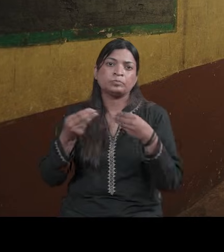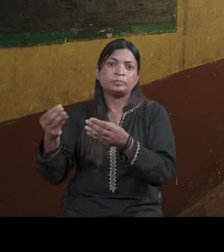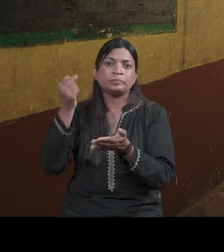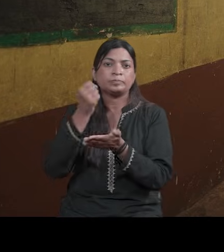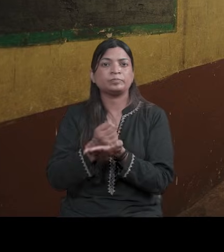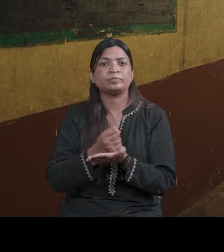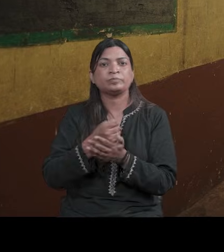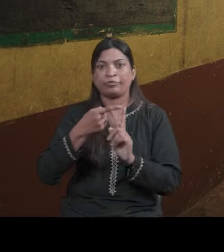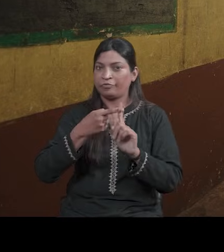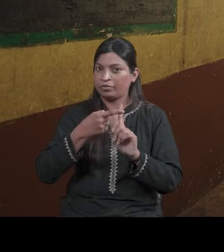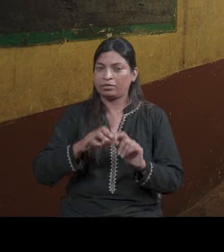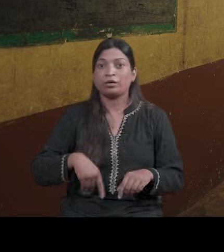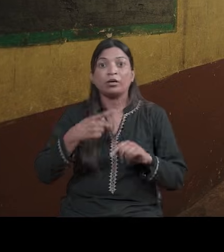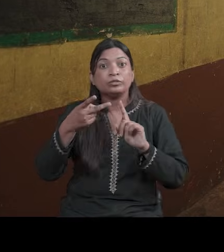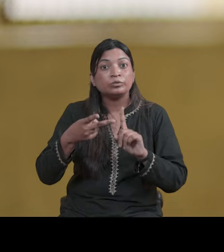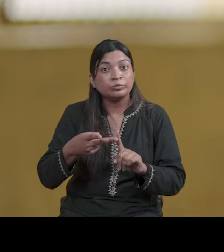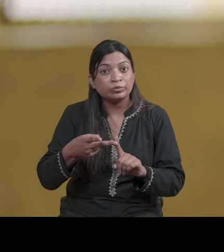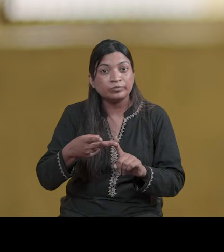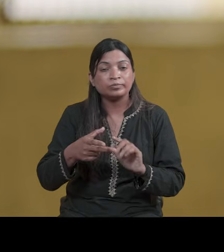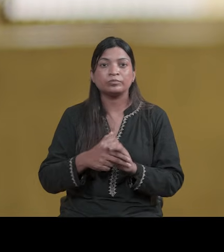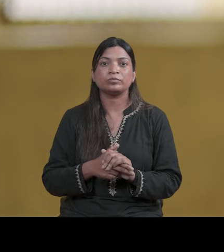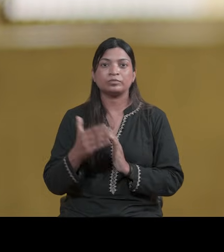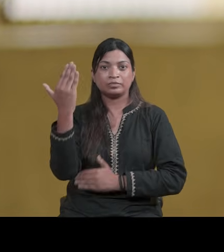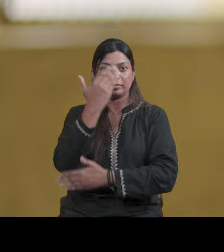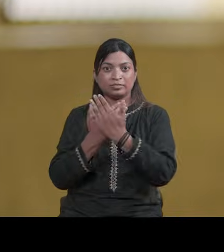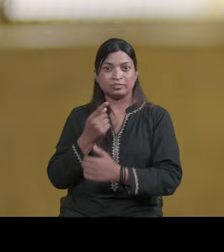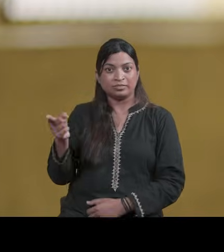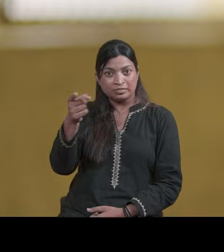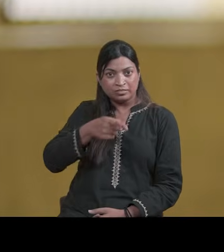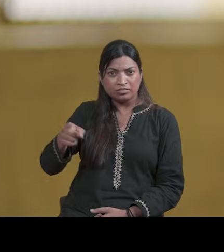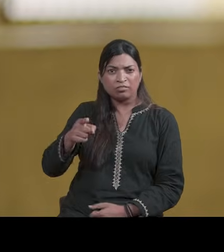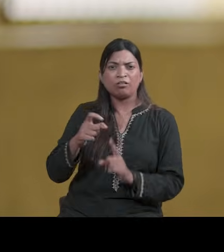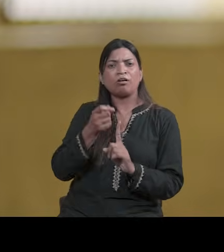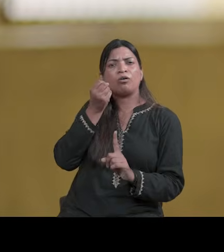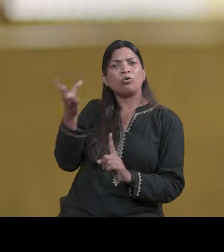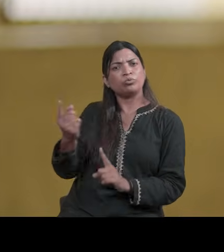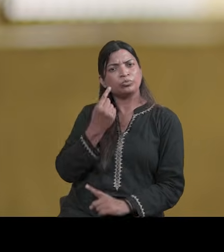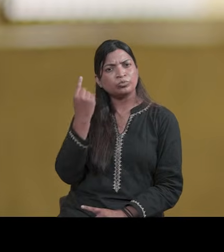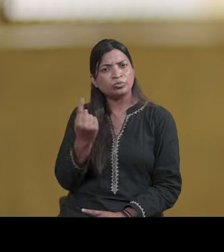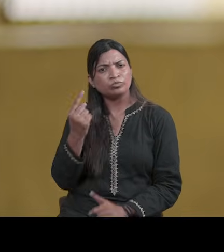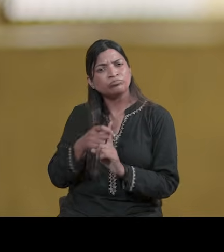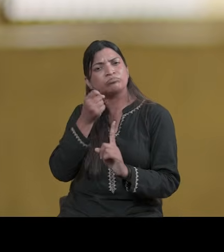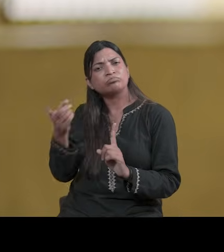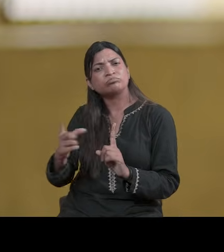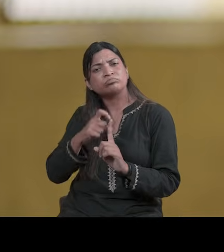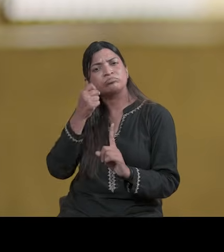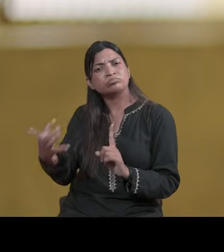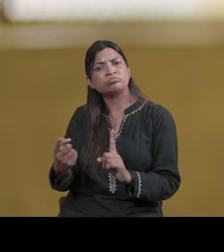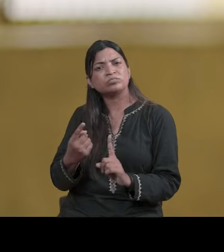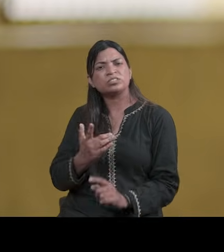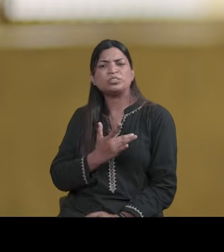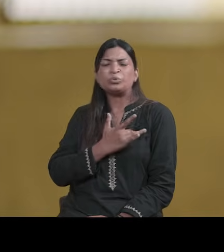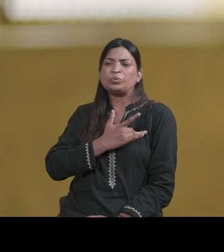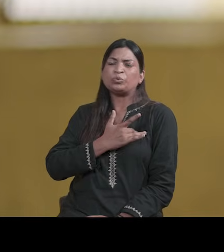1। नंबर 2, दिव्यांग लोगों को सिर्फ चैरिटी का मॉडल नहीं बनाना है, एक